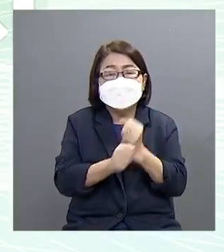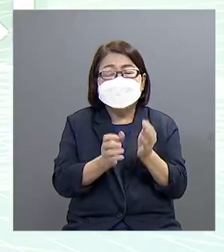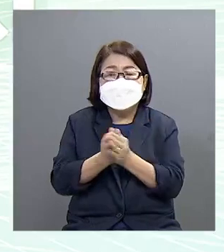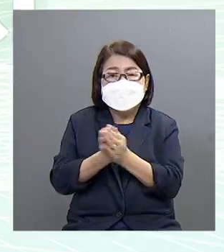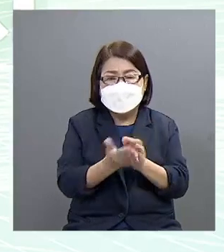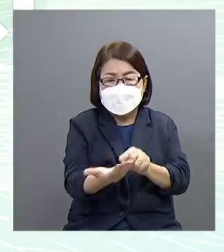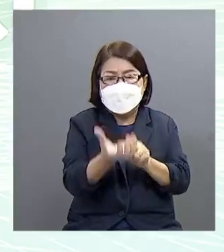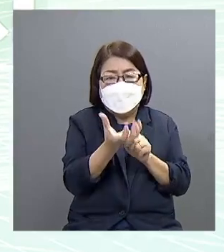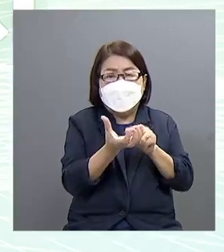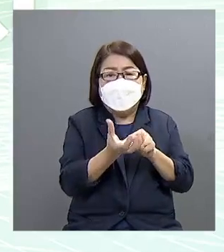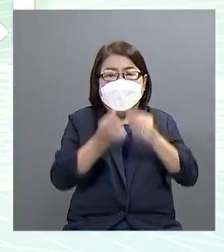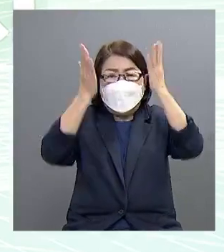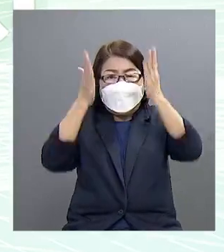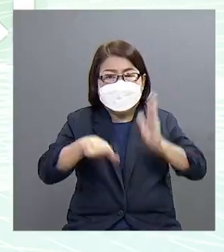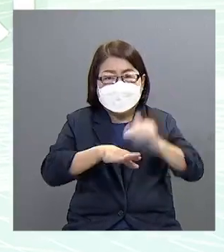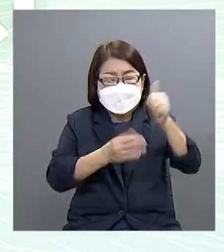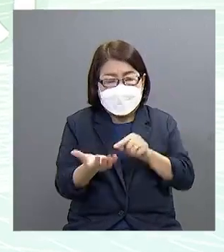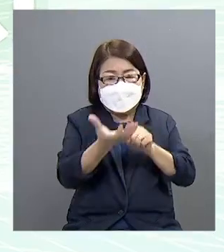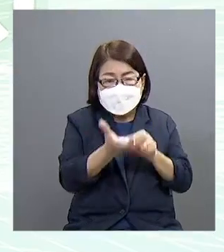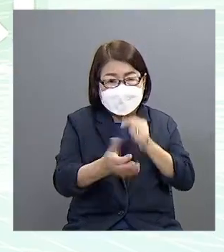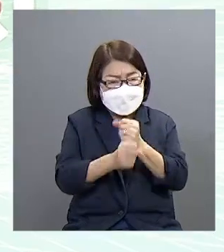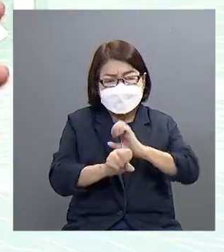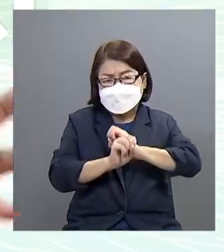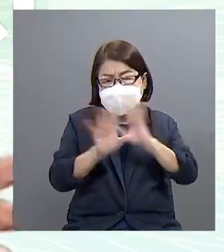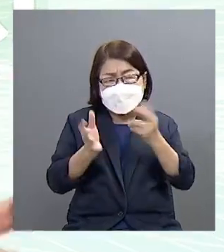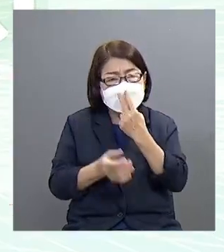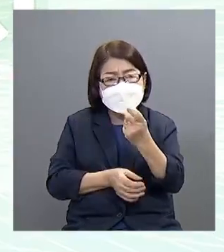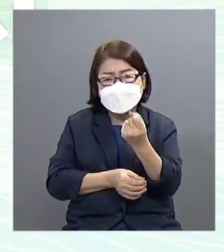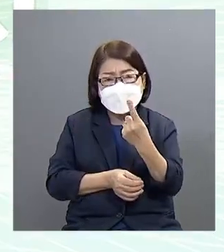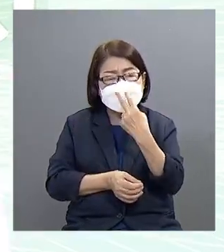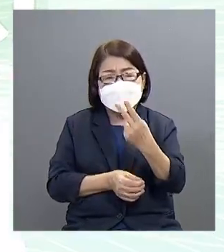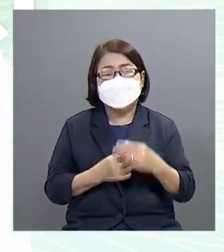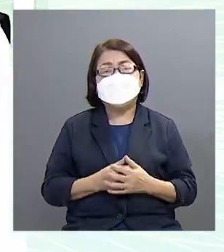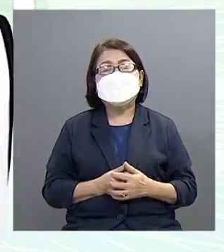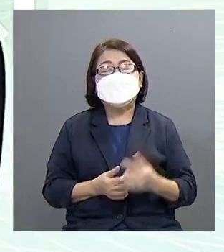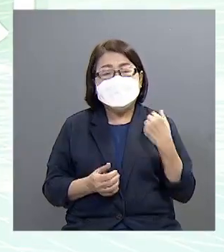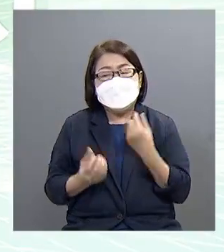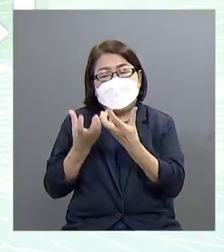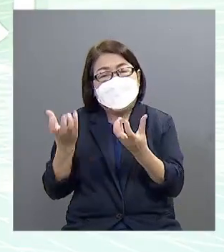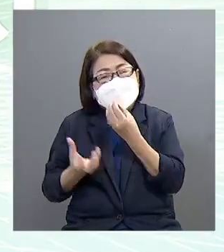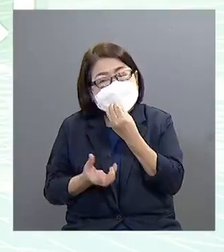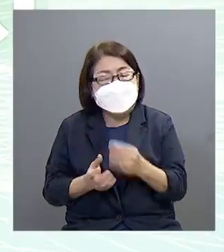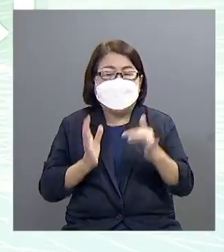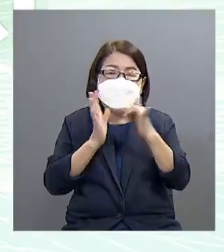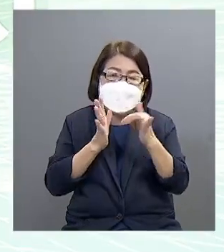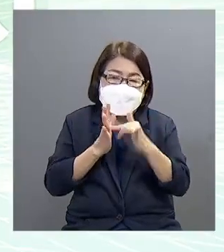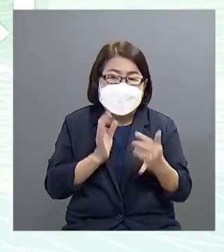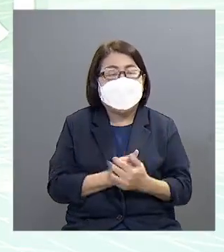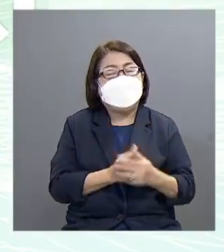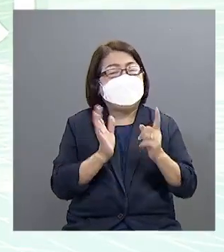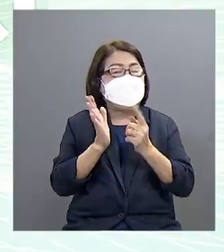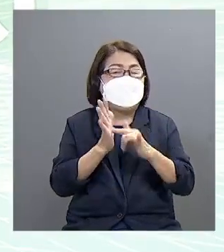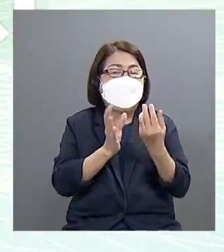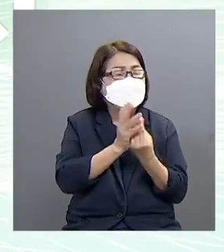ทำให้สดๆในงานนะครับ เพรา ะ เนี่ย ทั้งอาหารทั้งยาทั้งสมุนไพรนะครับผมคิดว่า